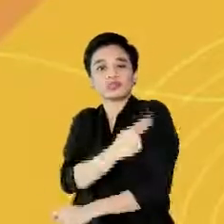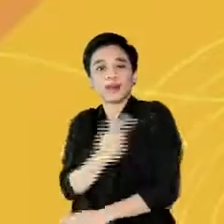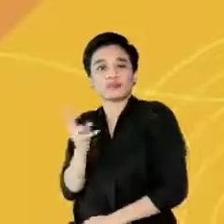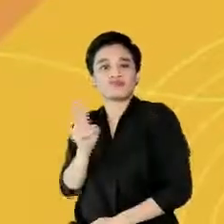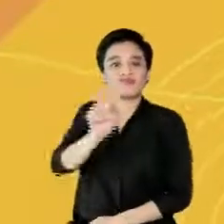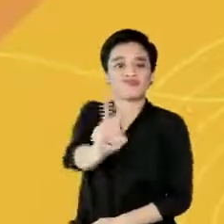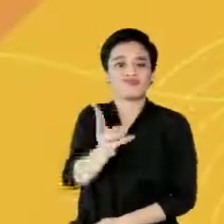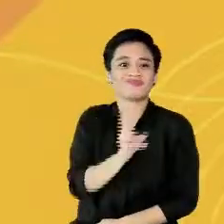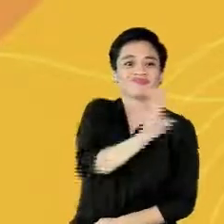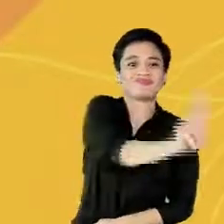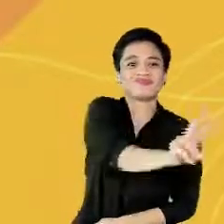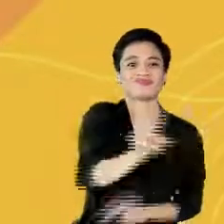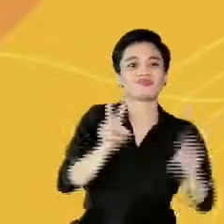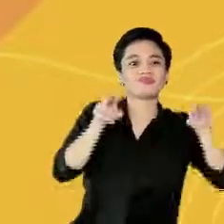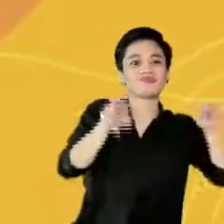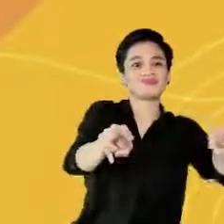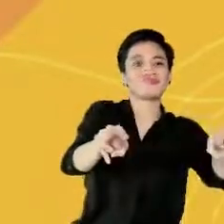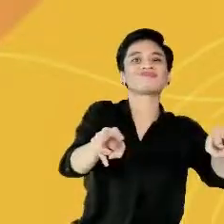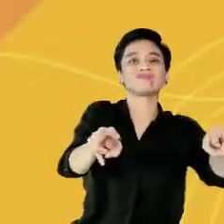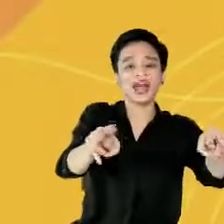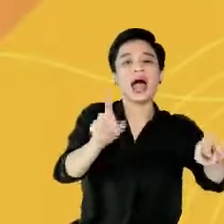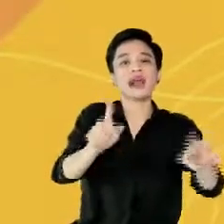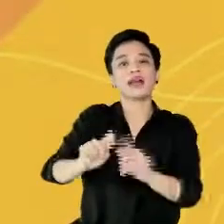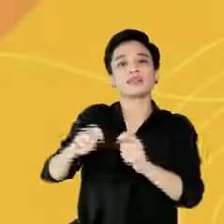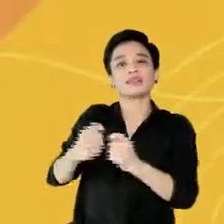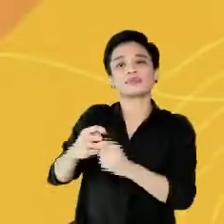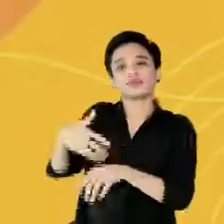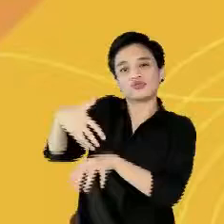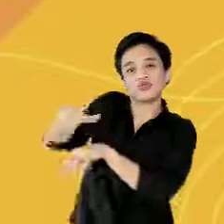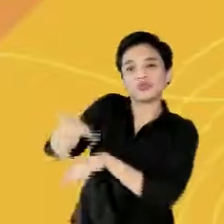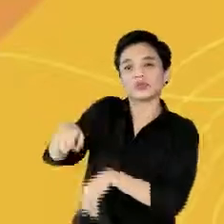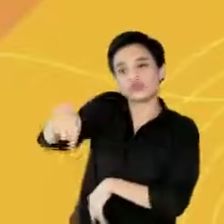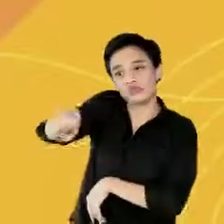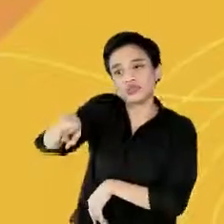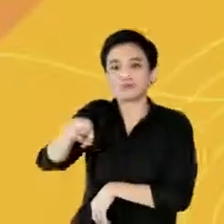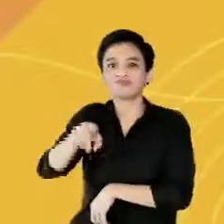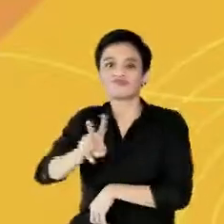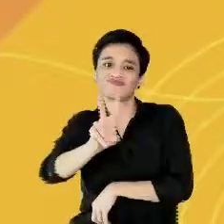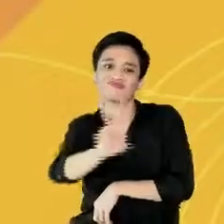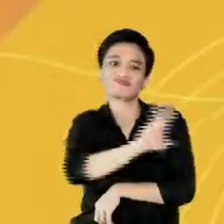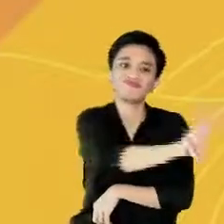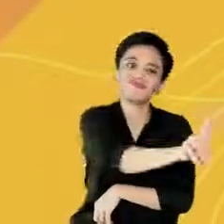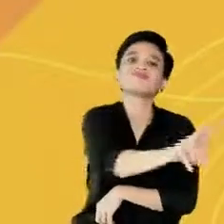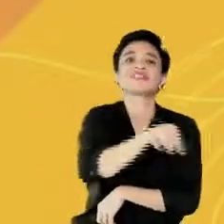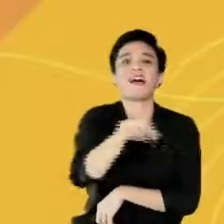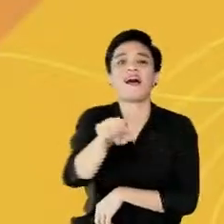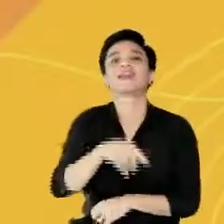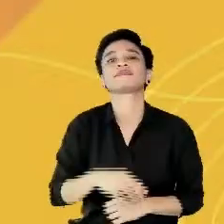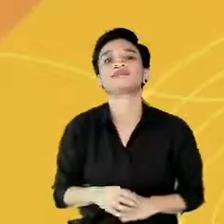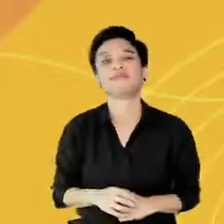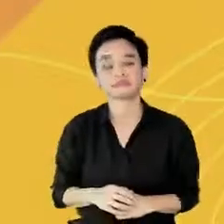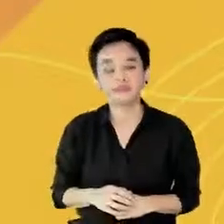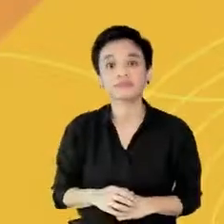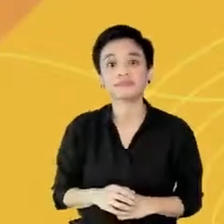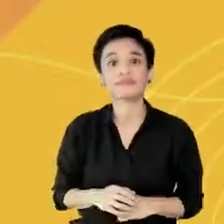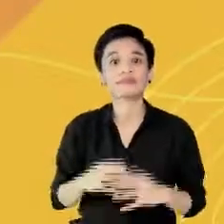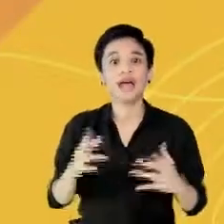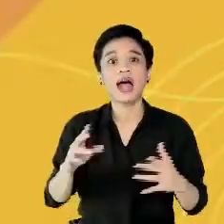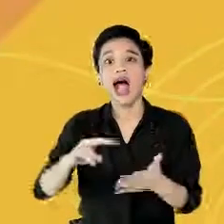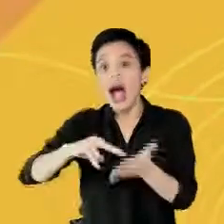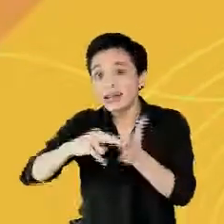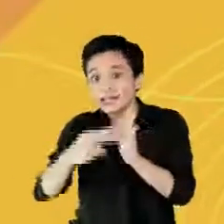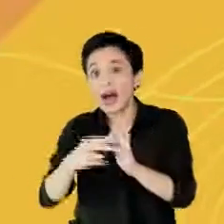tim kesehatan yang sudah kita tugaskan di tempat-tempat yang tadi tertutup menjadi tempat isolasi terkendali Jadi